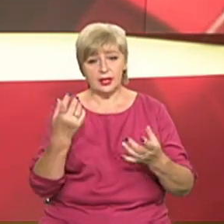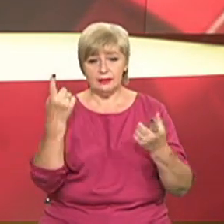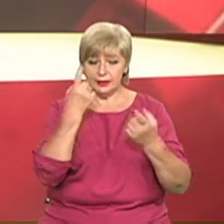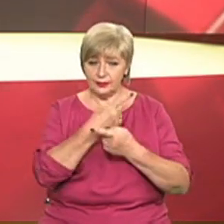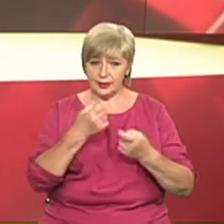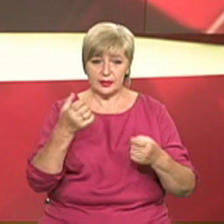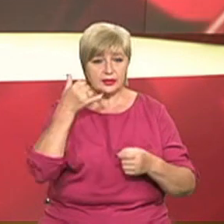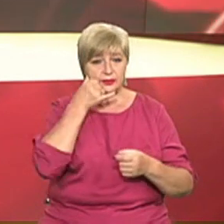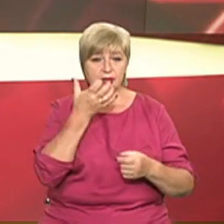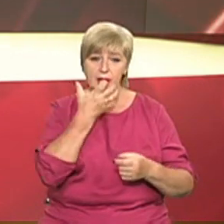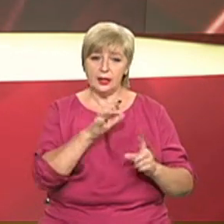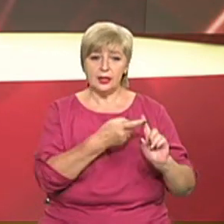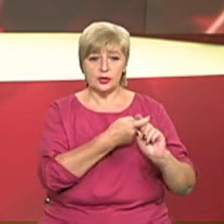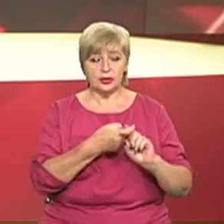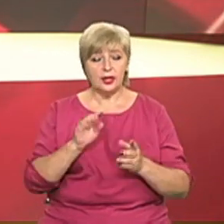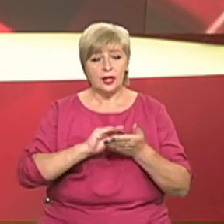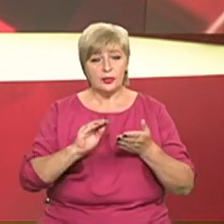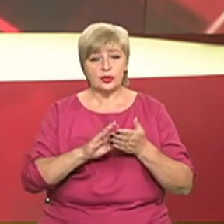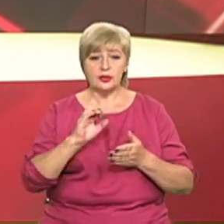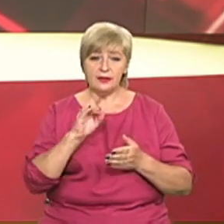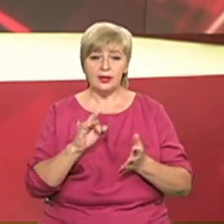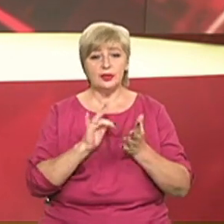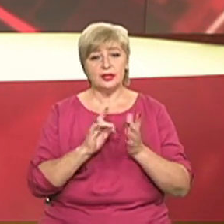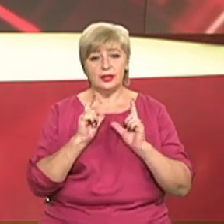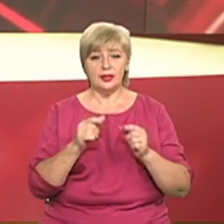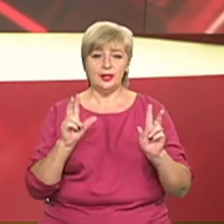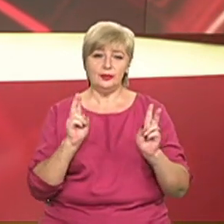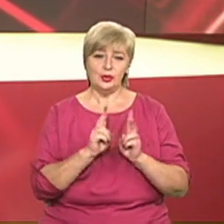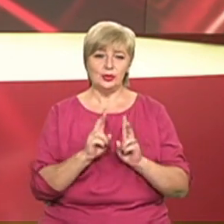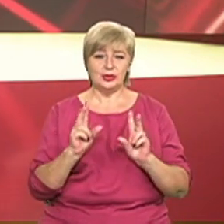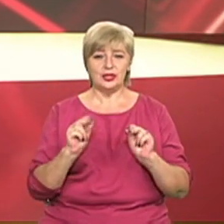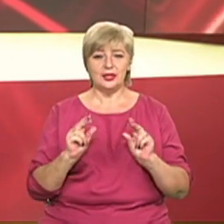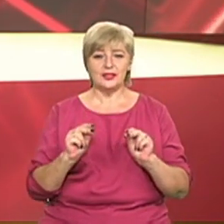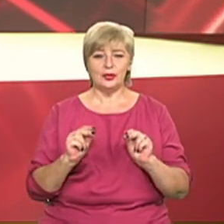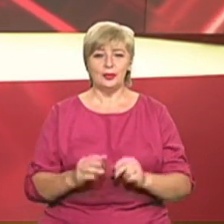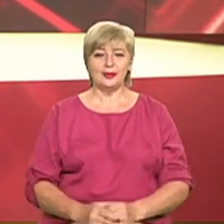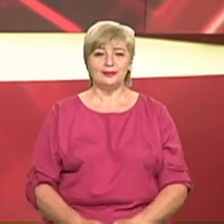телефонуйте на гарячу лінію деталей, пишіть нам у Viber і Telegram. До зустрічі в ефірі.